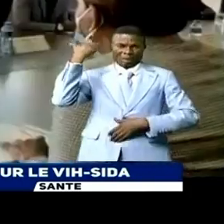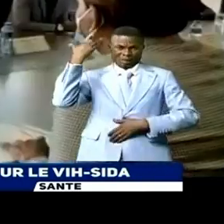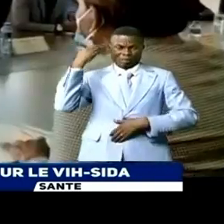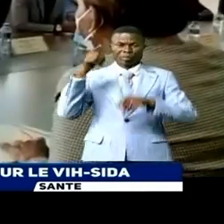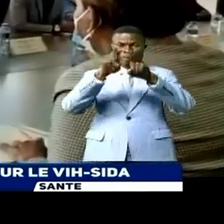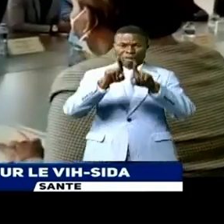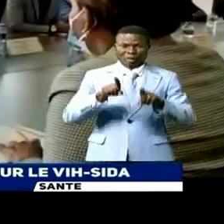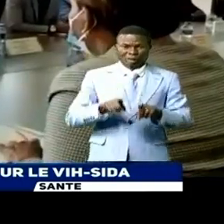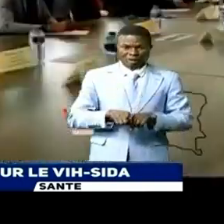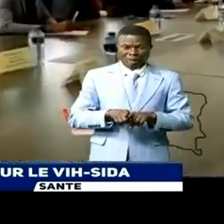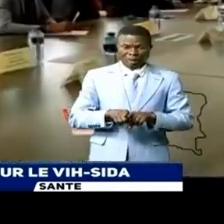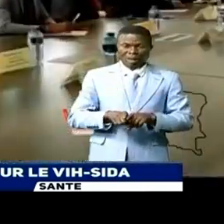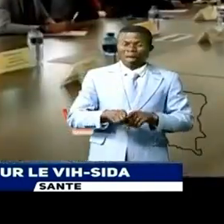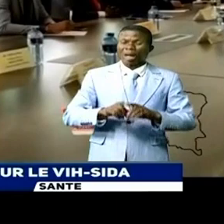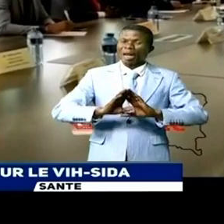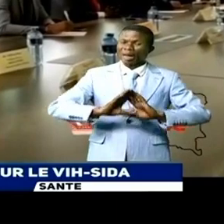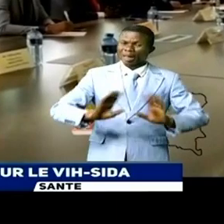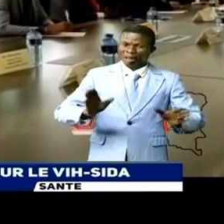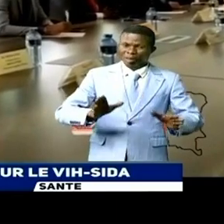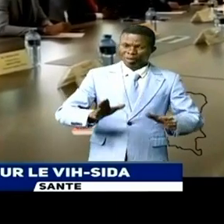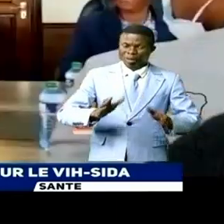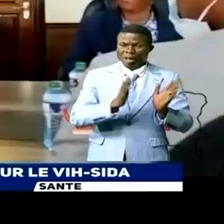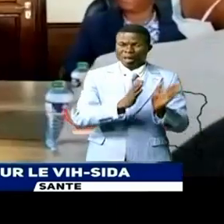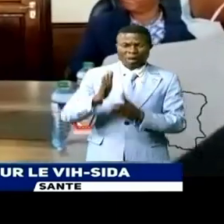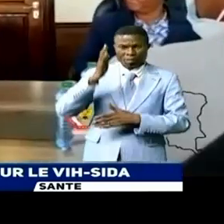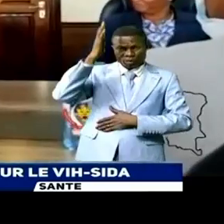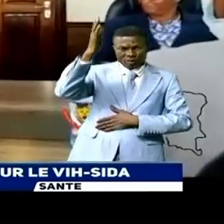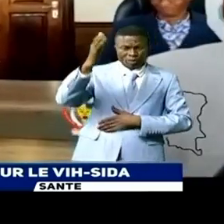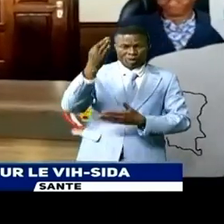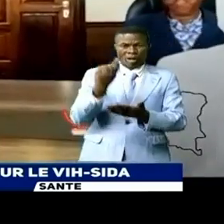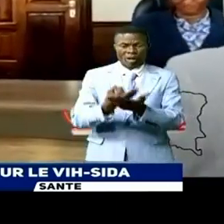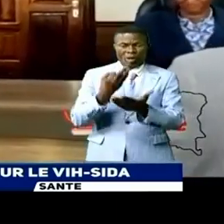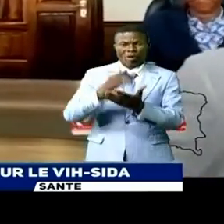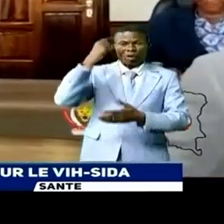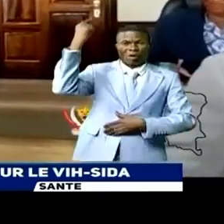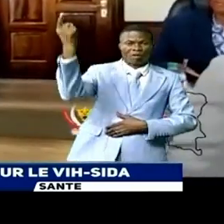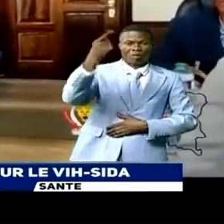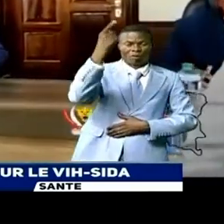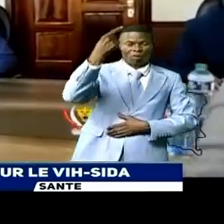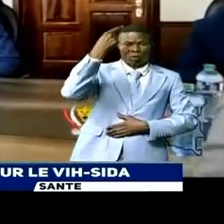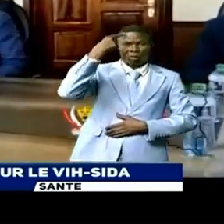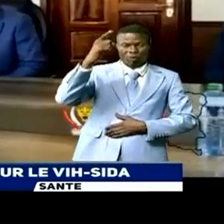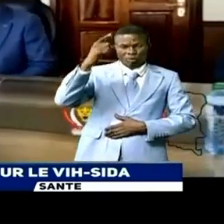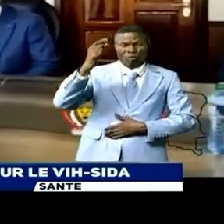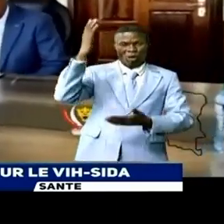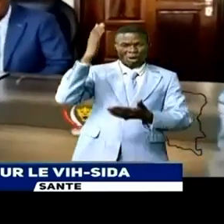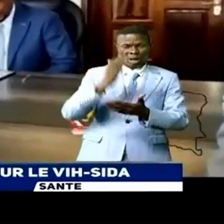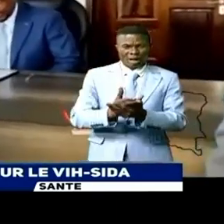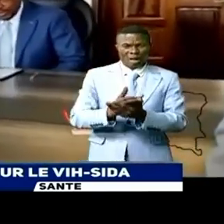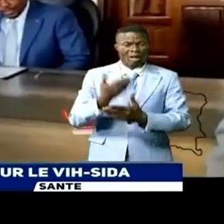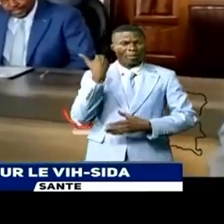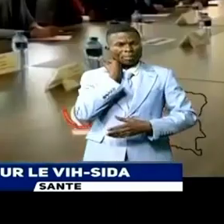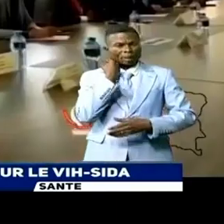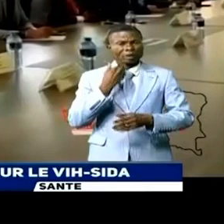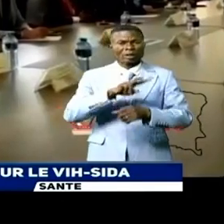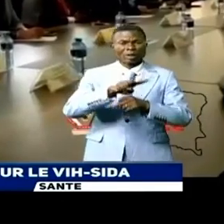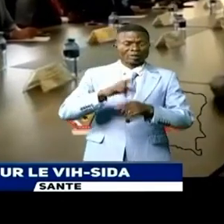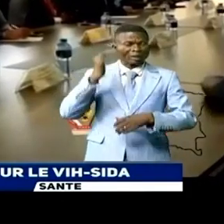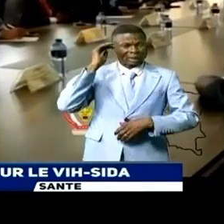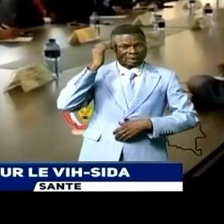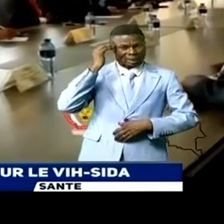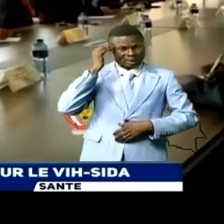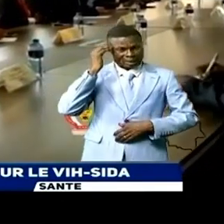les performances envisagée par l'effort mondial envie d l'éradication dit vih sida